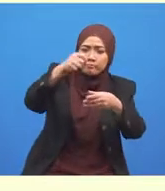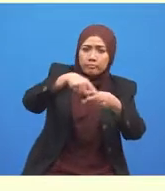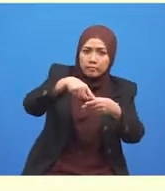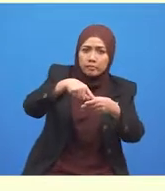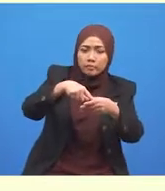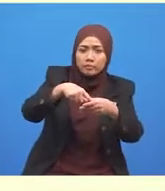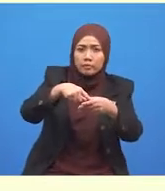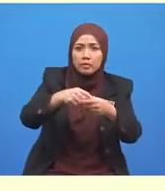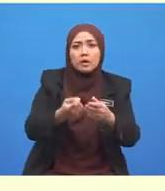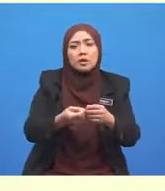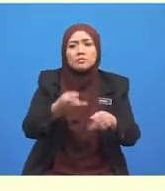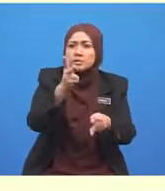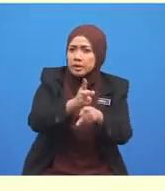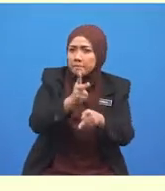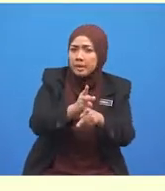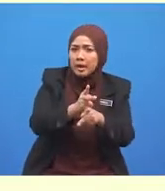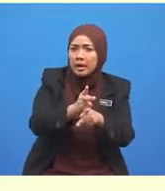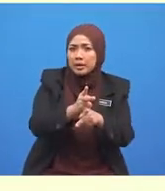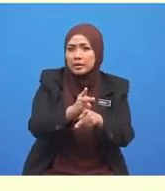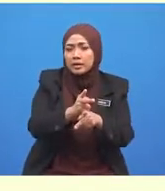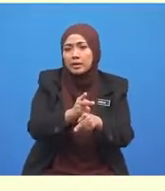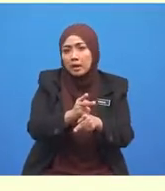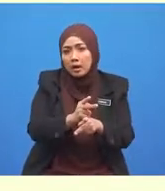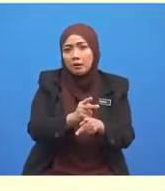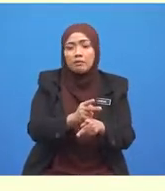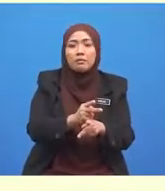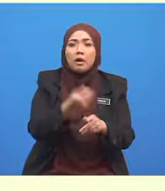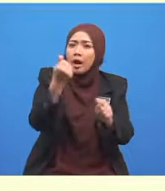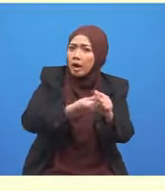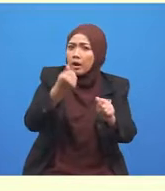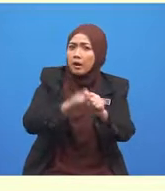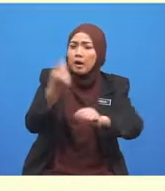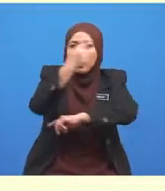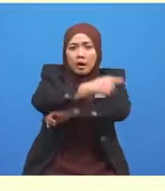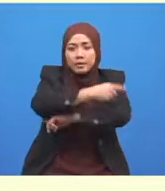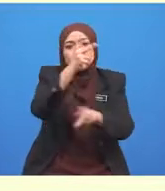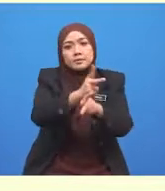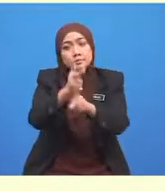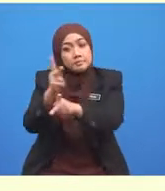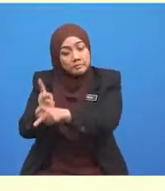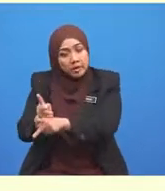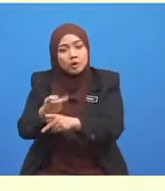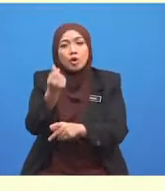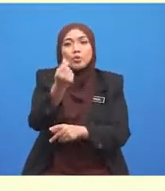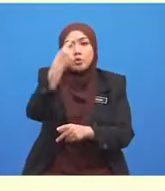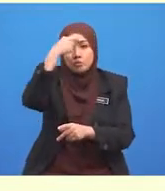dengan membuat simpanan secara berterusan. Bagaimana